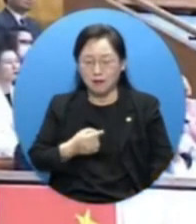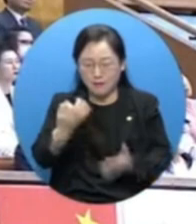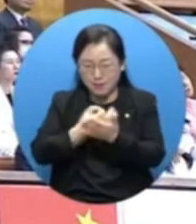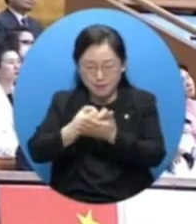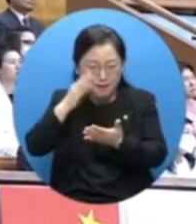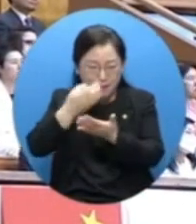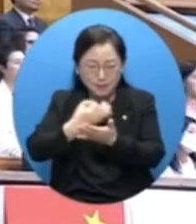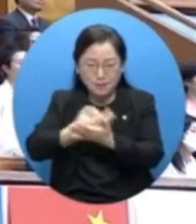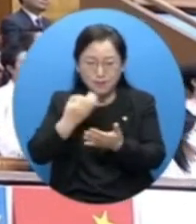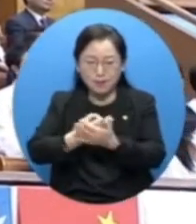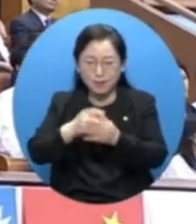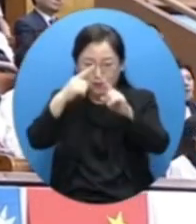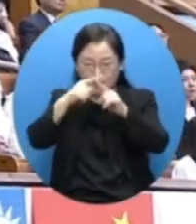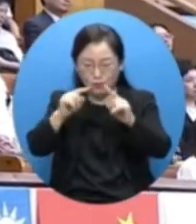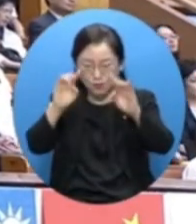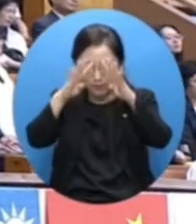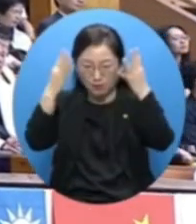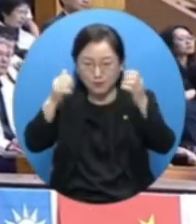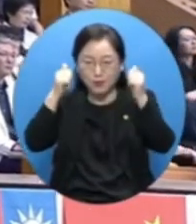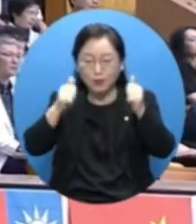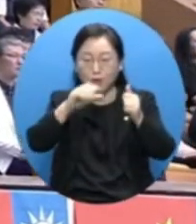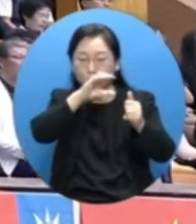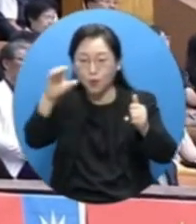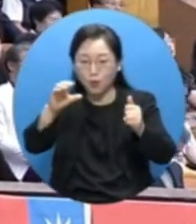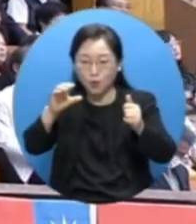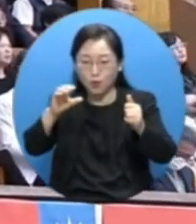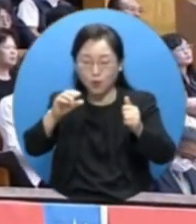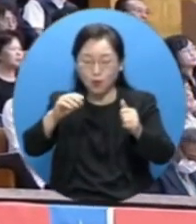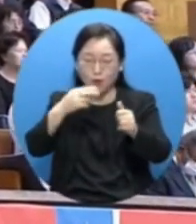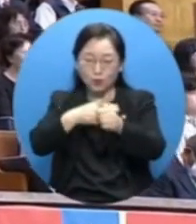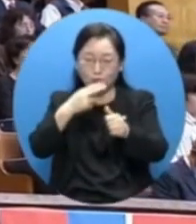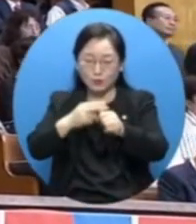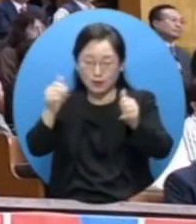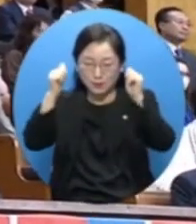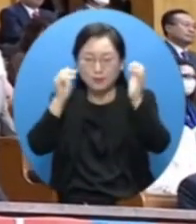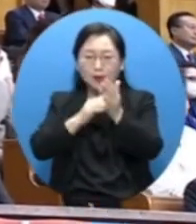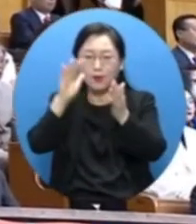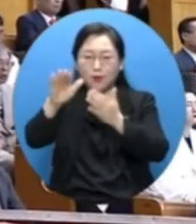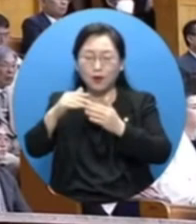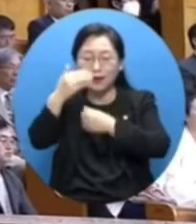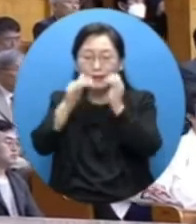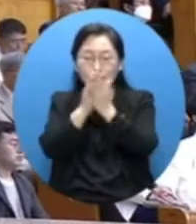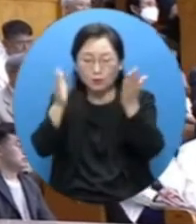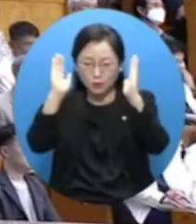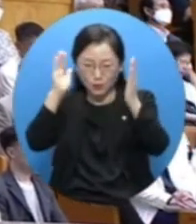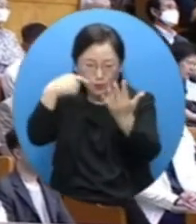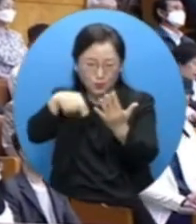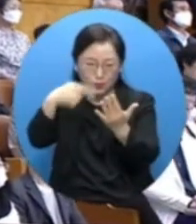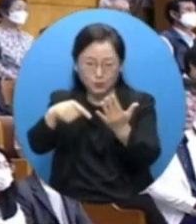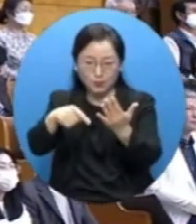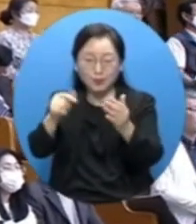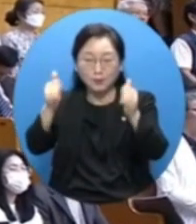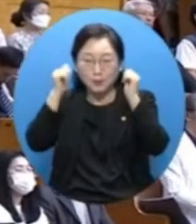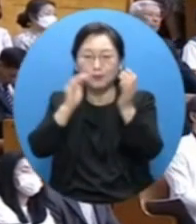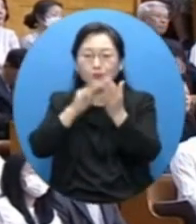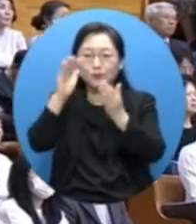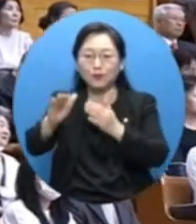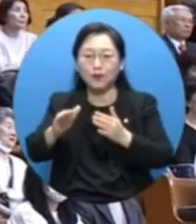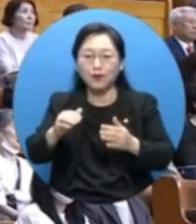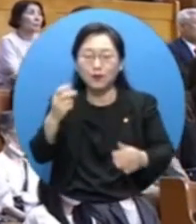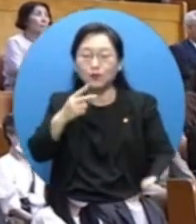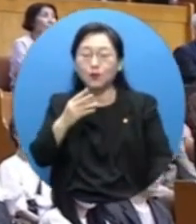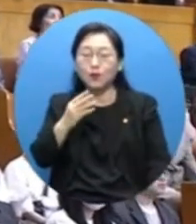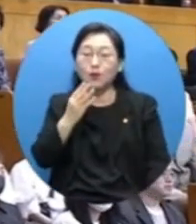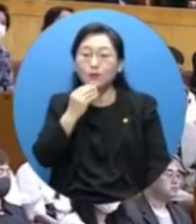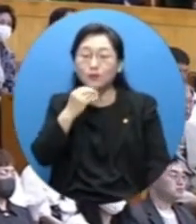콜롬비아 사범대학에서 공부한 다음 성경 훈련 교사 학교도 마치고 브루클린 유대인 결핵 환자